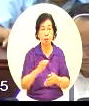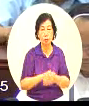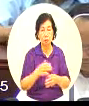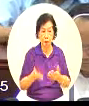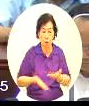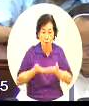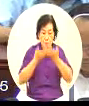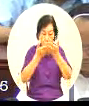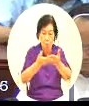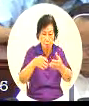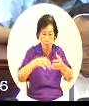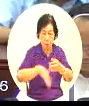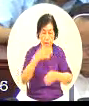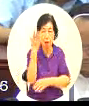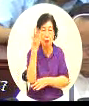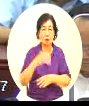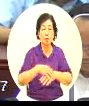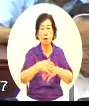步的时阵，拄啊拄到